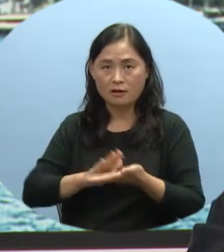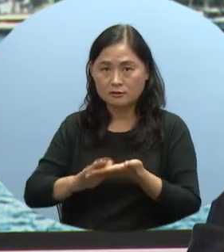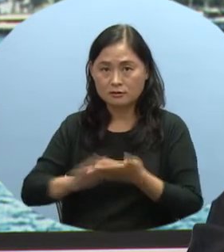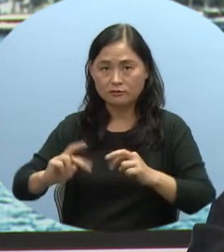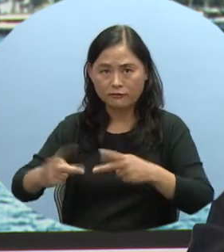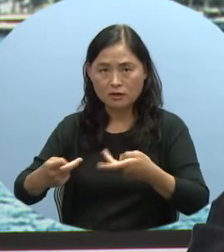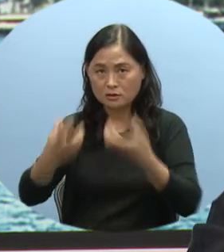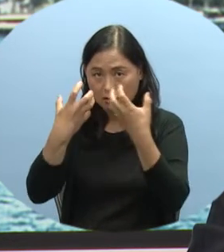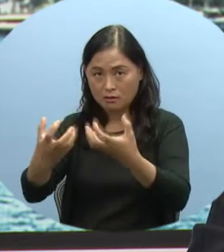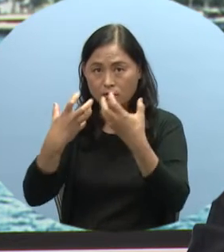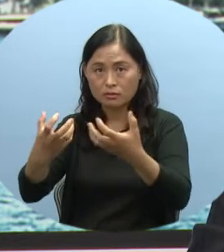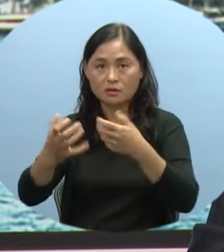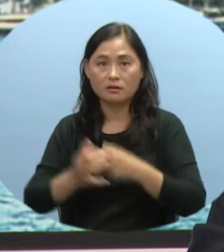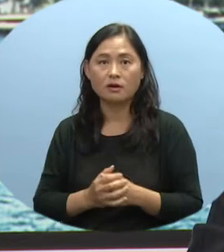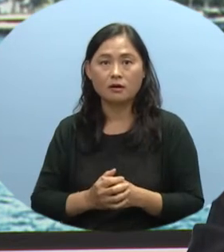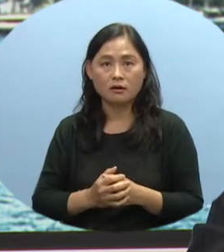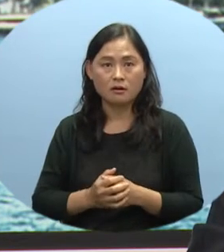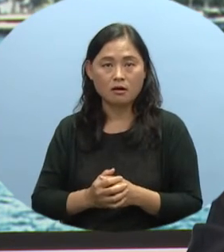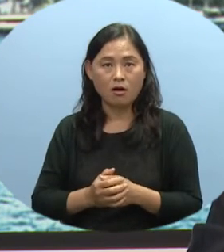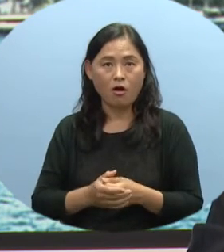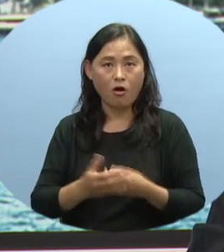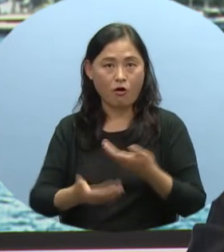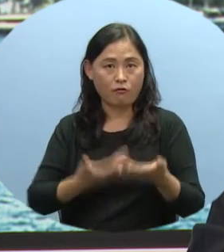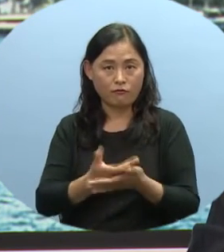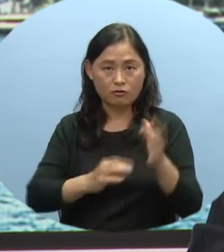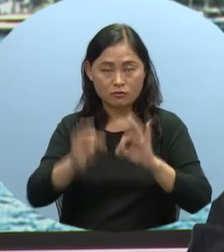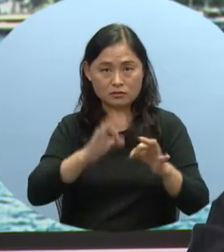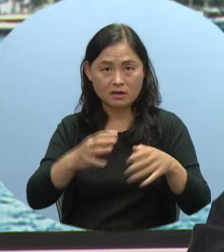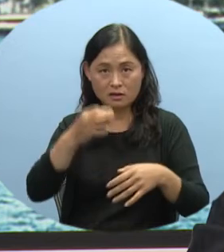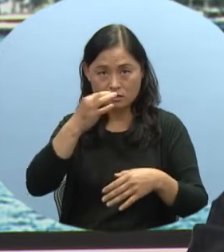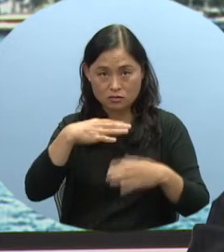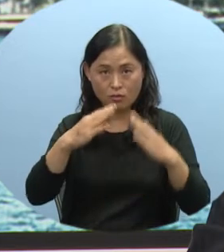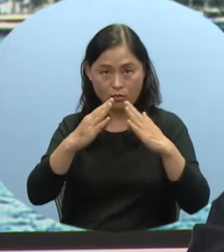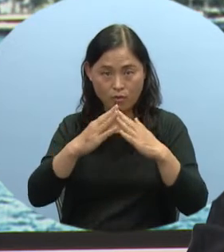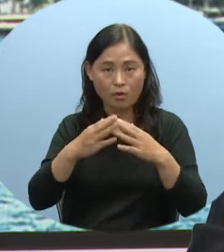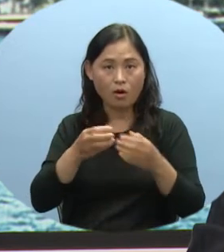發展。我哋已經咧係率先咧係向復星醫藥咧係提出。